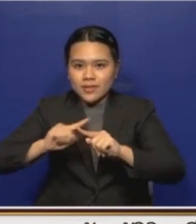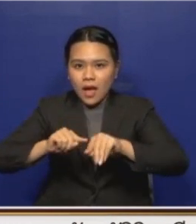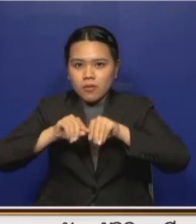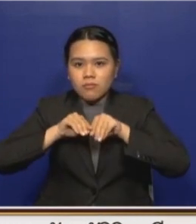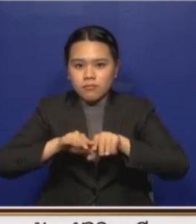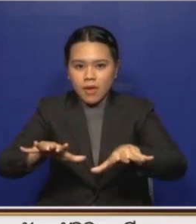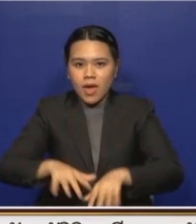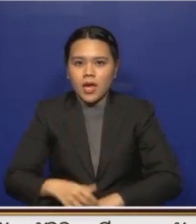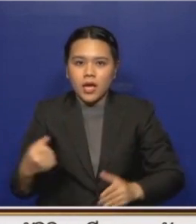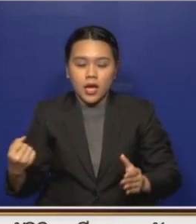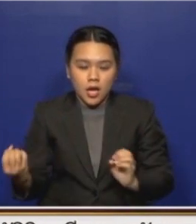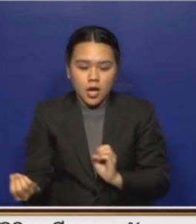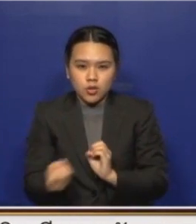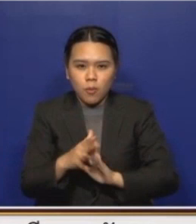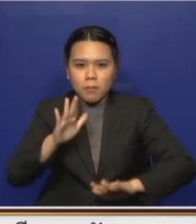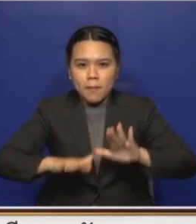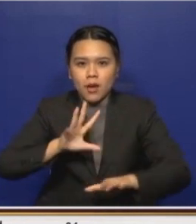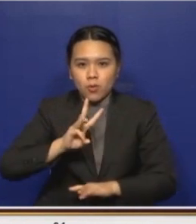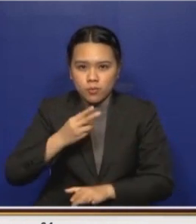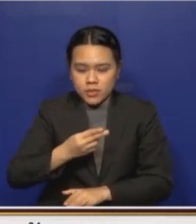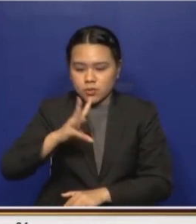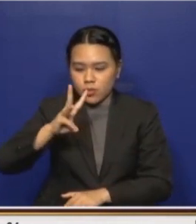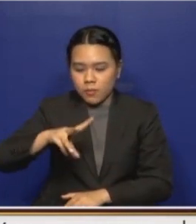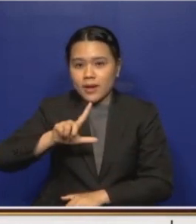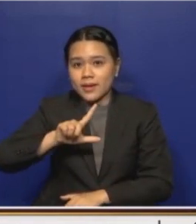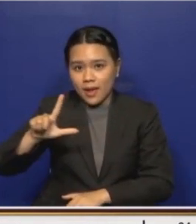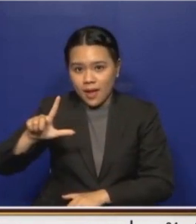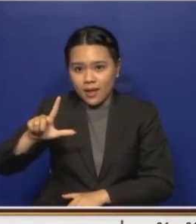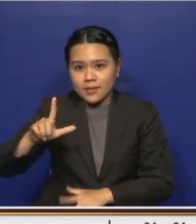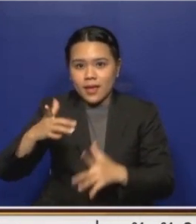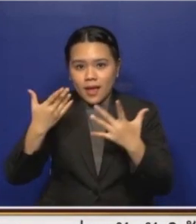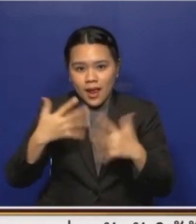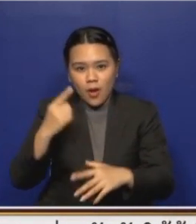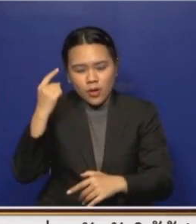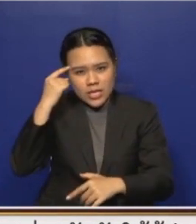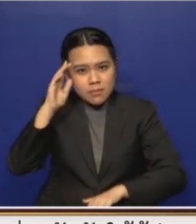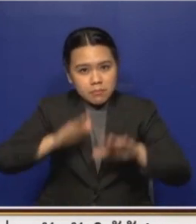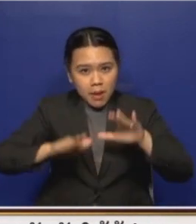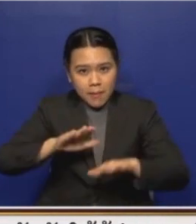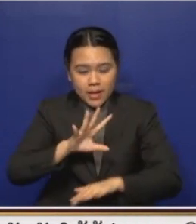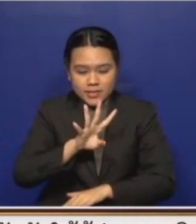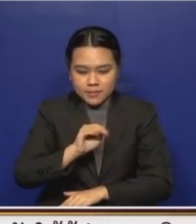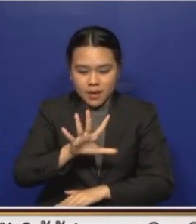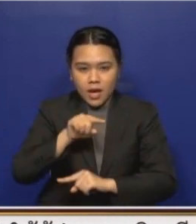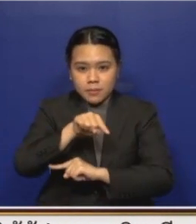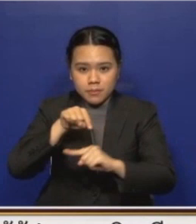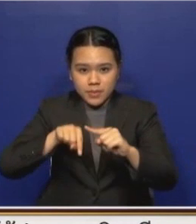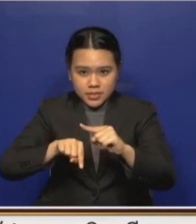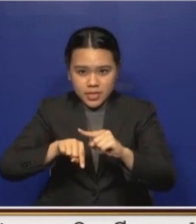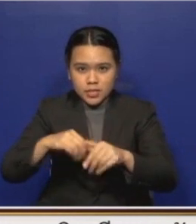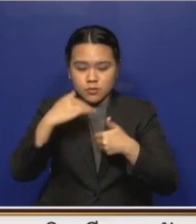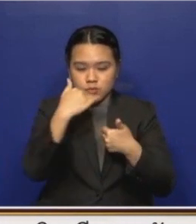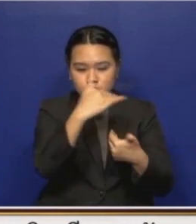านแต่คิดเป็น 45% ของมูลค่าการส่งออกสินค้าที่ถูกตัด